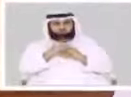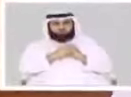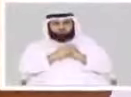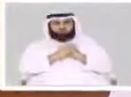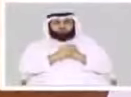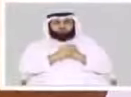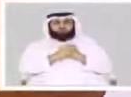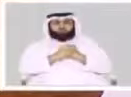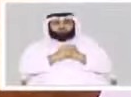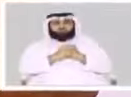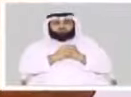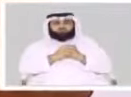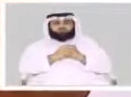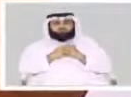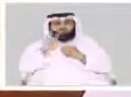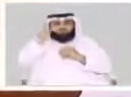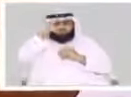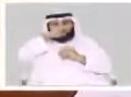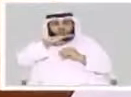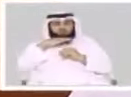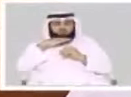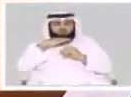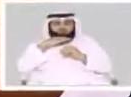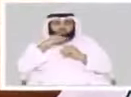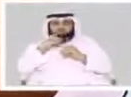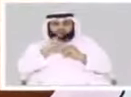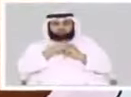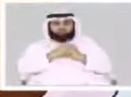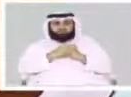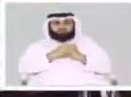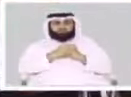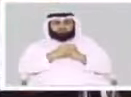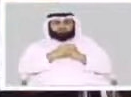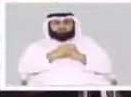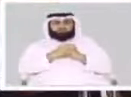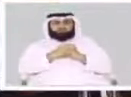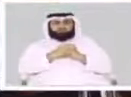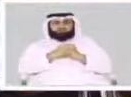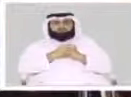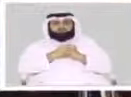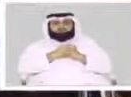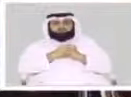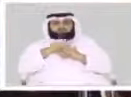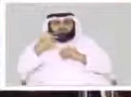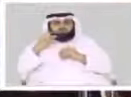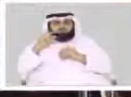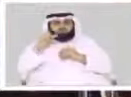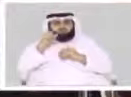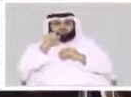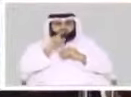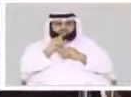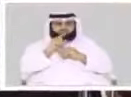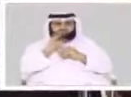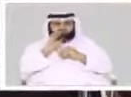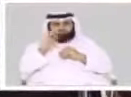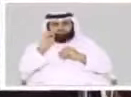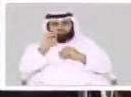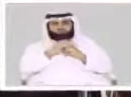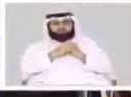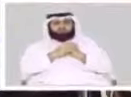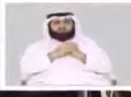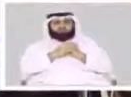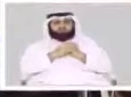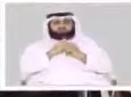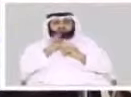ينصب لكل غادر يوم القيامة لواء يقال هذا غدرة فلان بن فلان، هذا غدرة